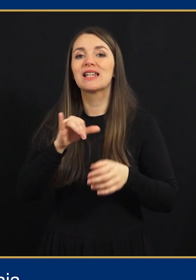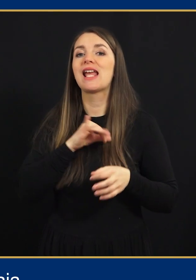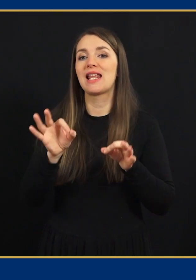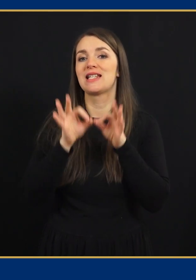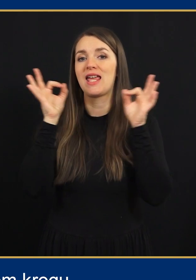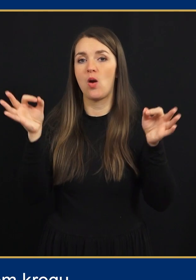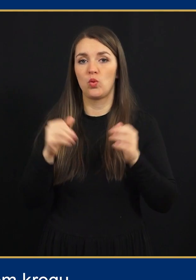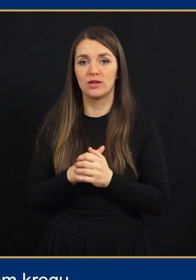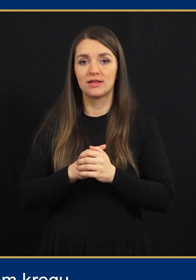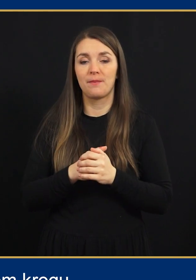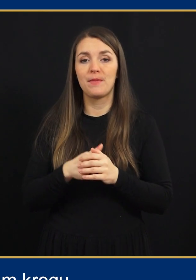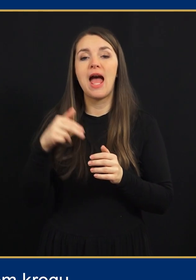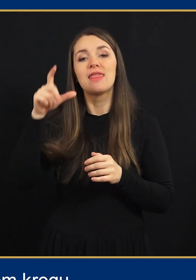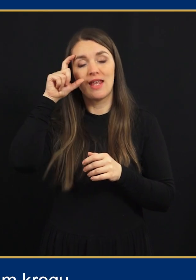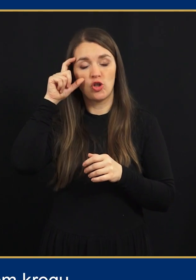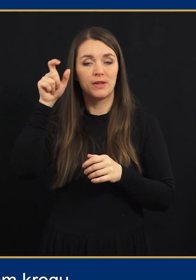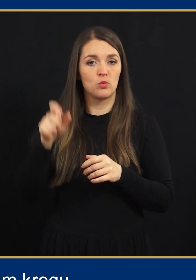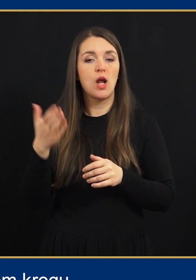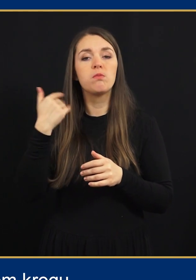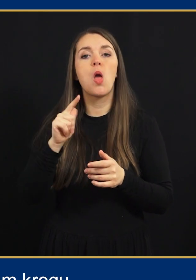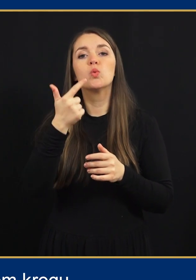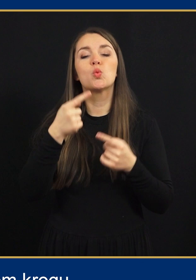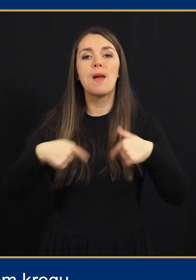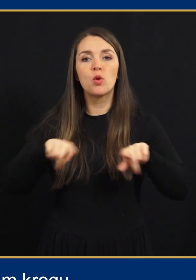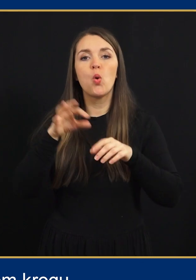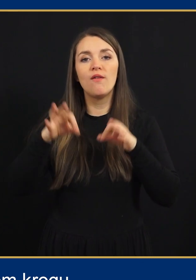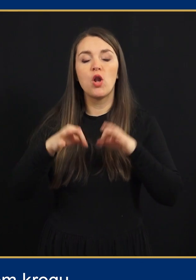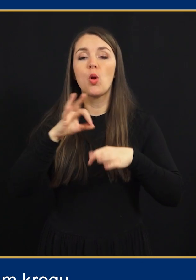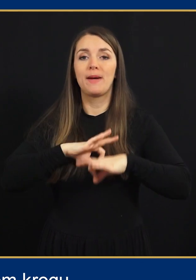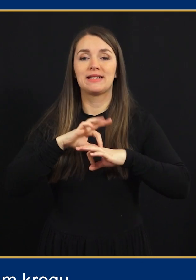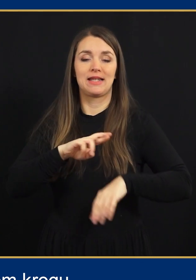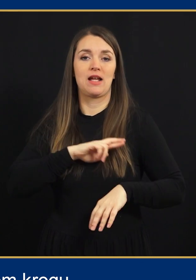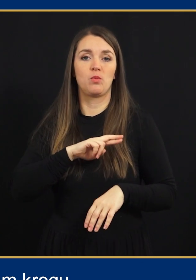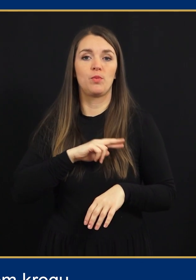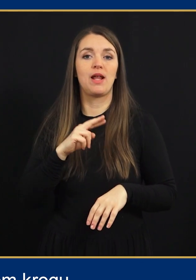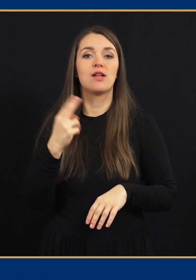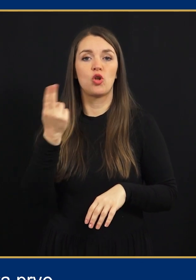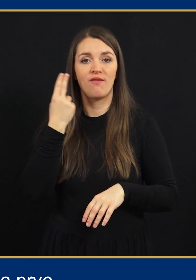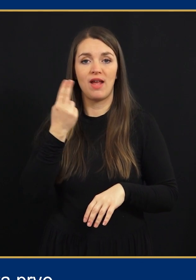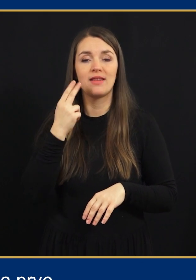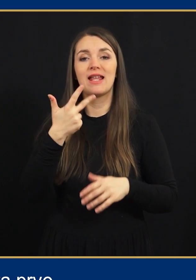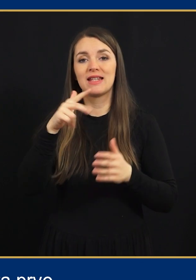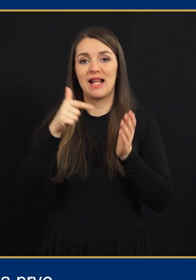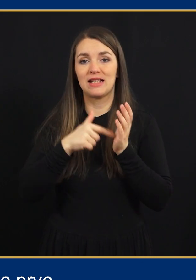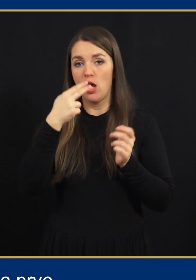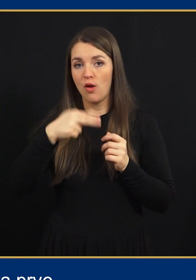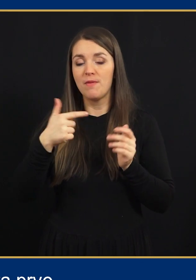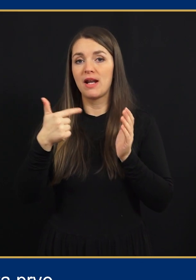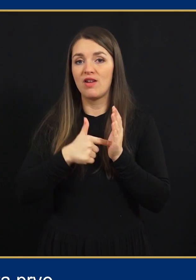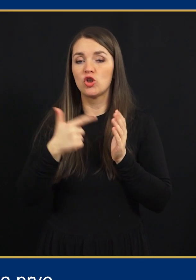javnosti. Nataša Pirc Musar je bila v drugem krogu volitev predsednika Republike Slovenije 13.